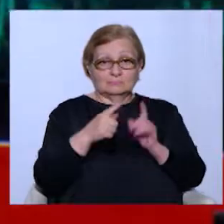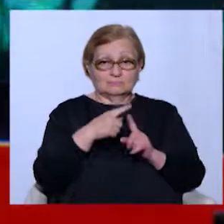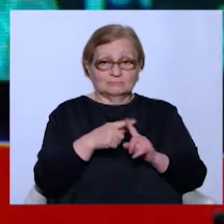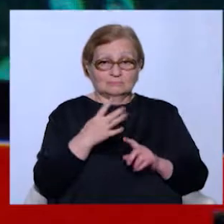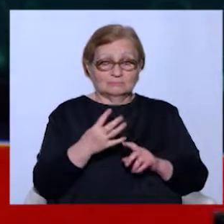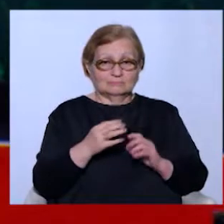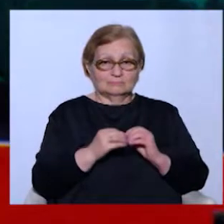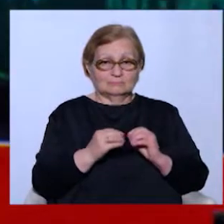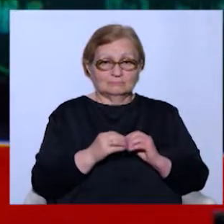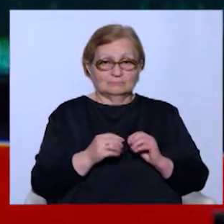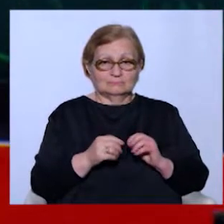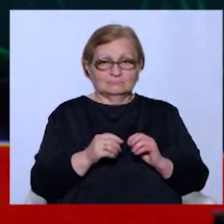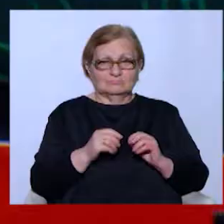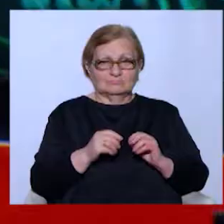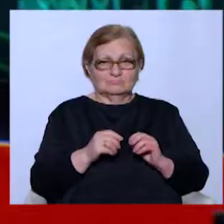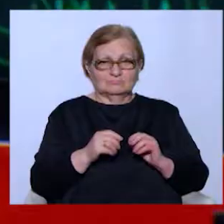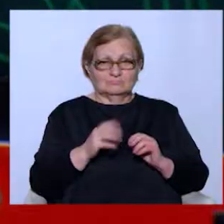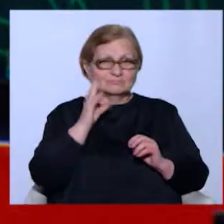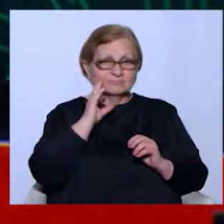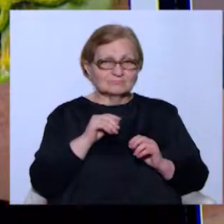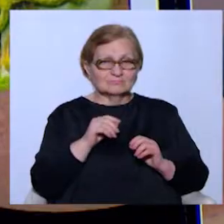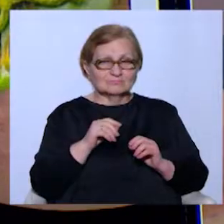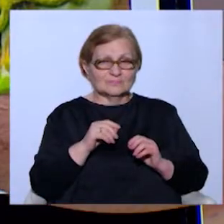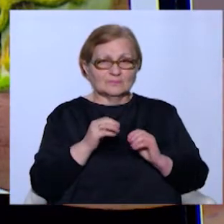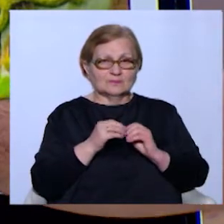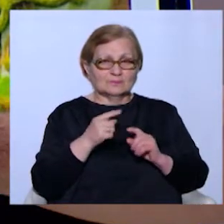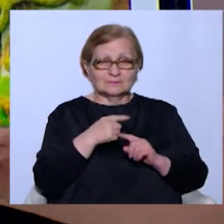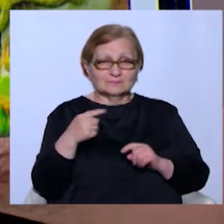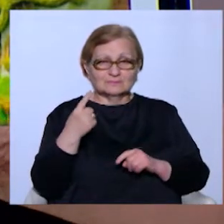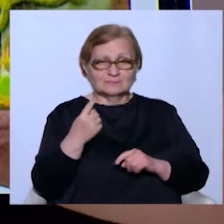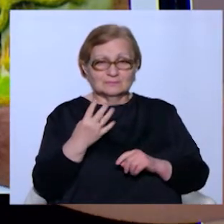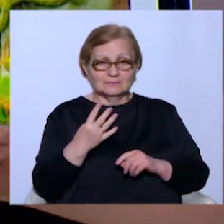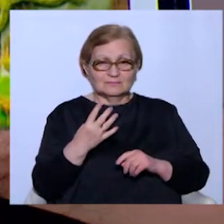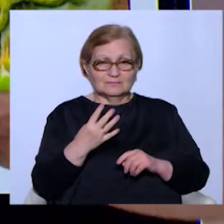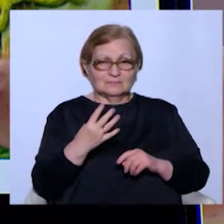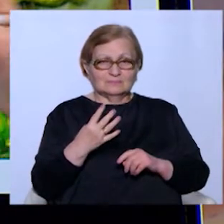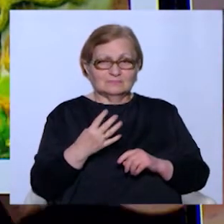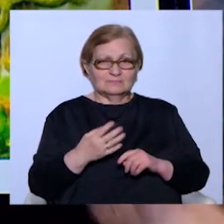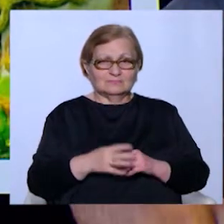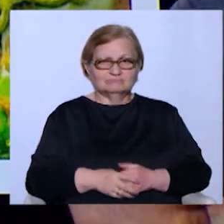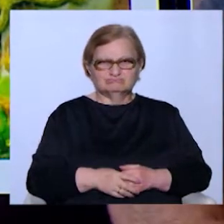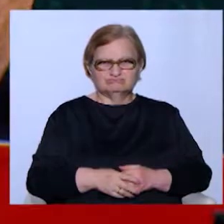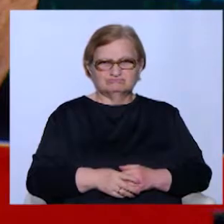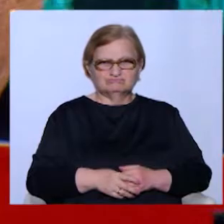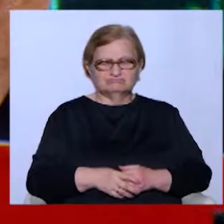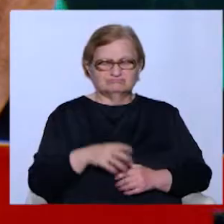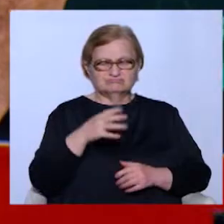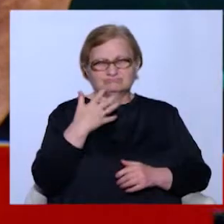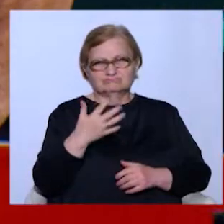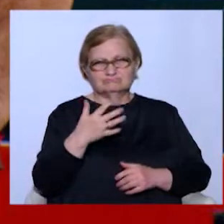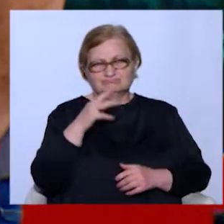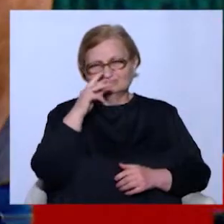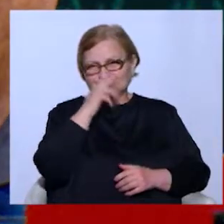4, 10. მშვენიერია, მე მგონი მივედით. 10-ს გამოვაკლოთ 4, აი,